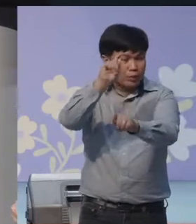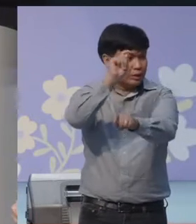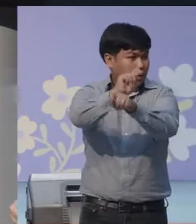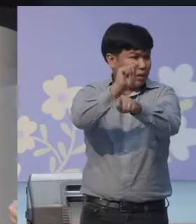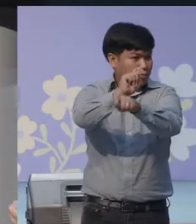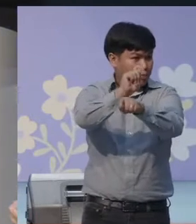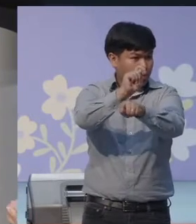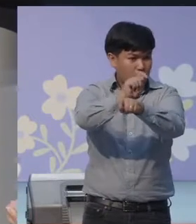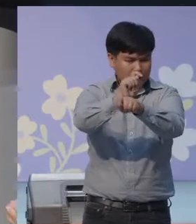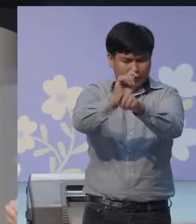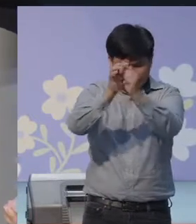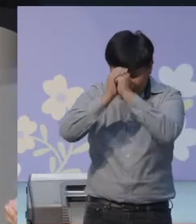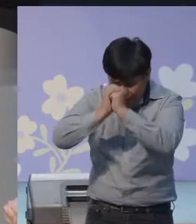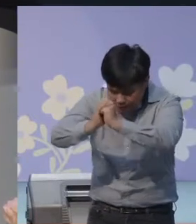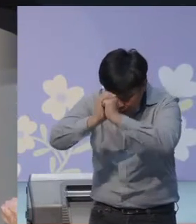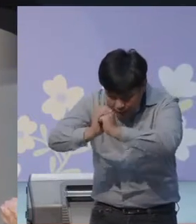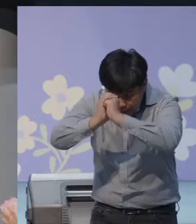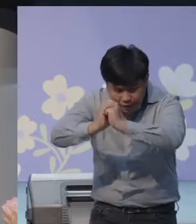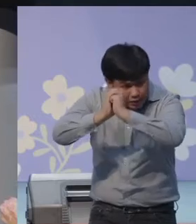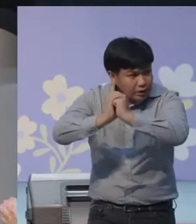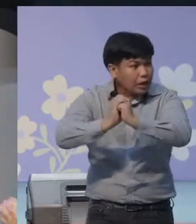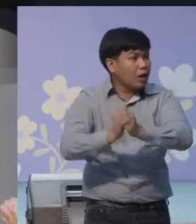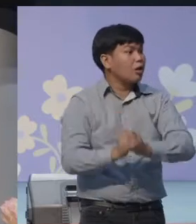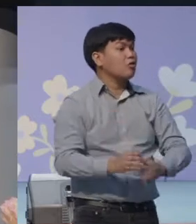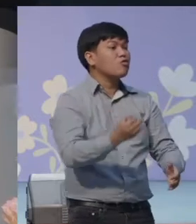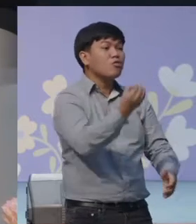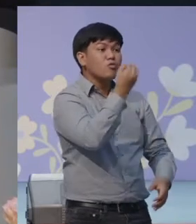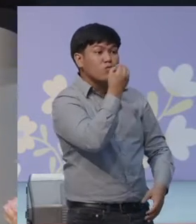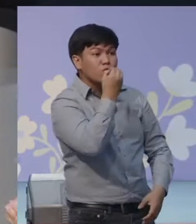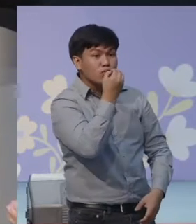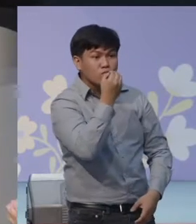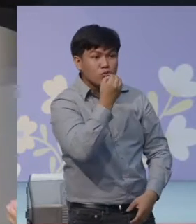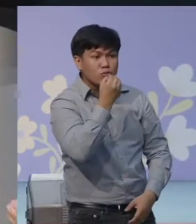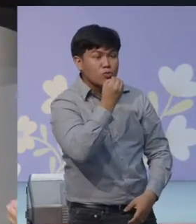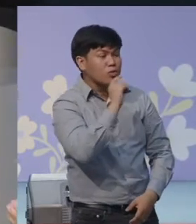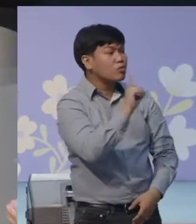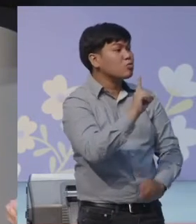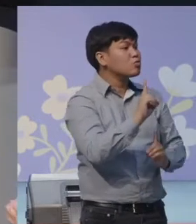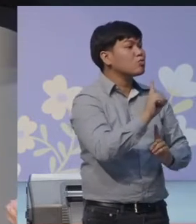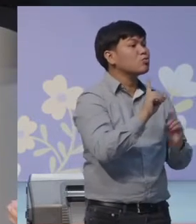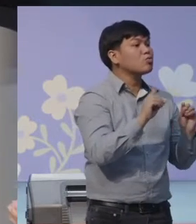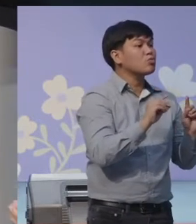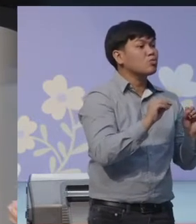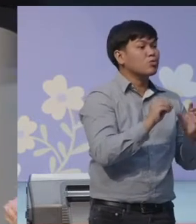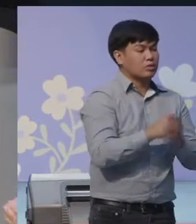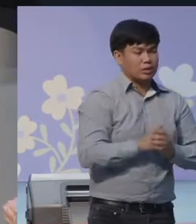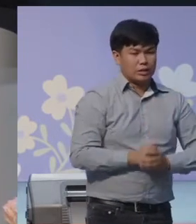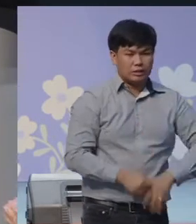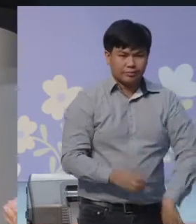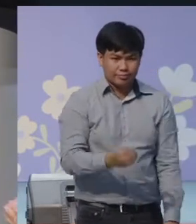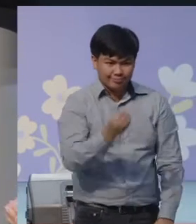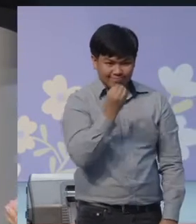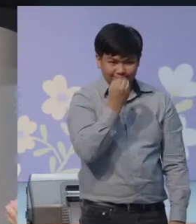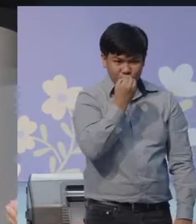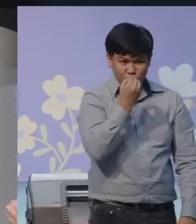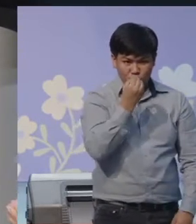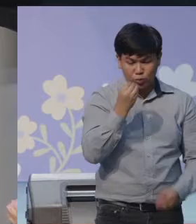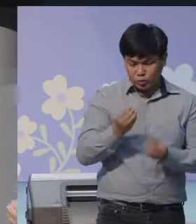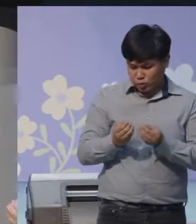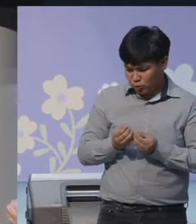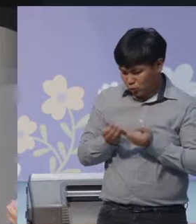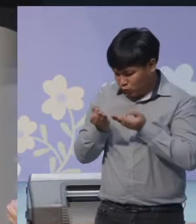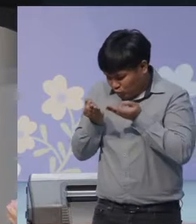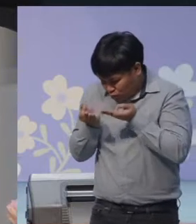mag-alay sa Shiloh, yung kanilang parte ng inalay, nabibigay naman nila sa kanilang